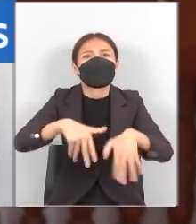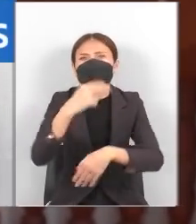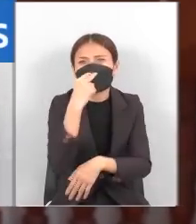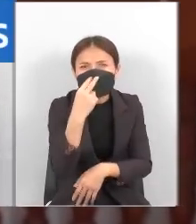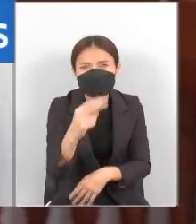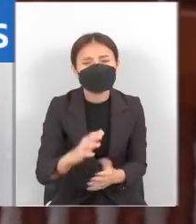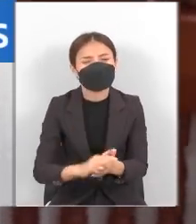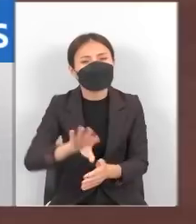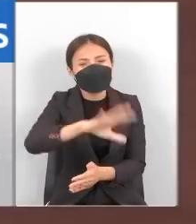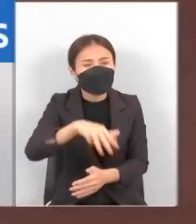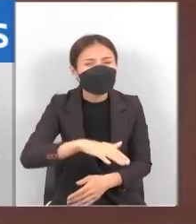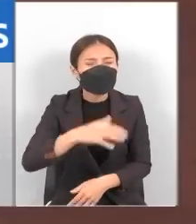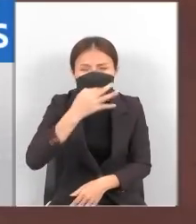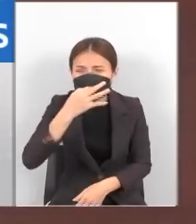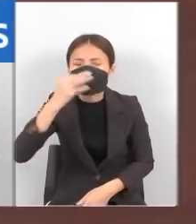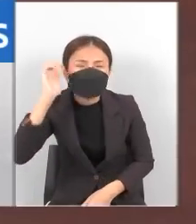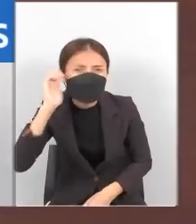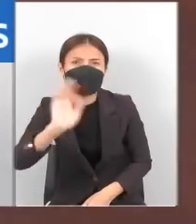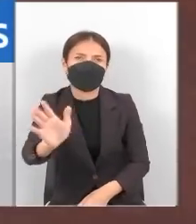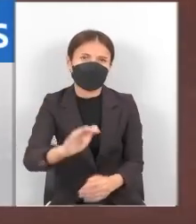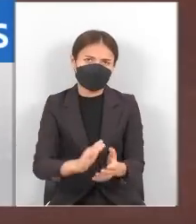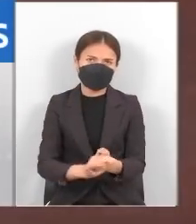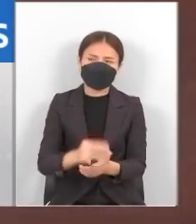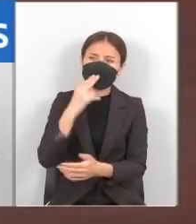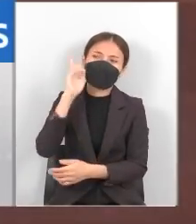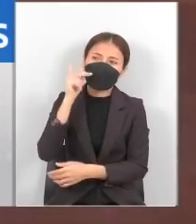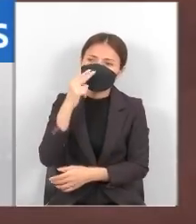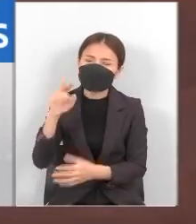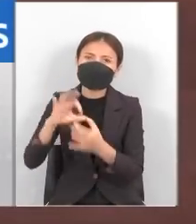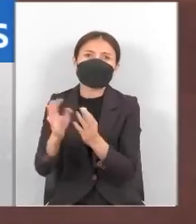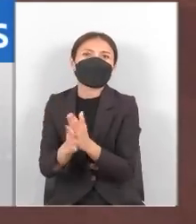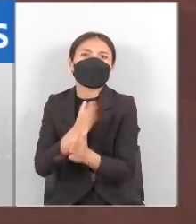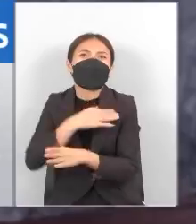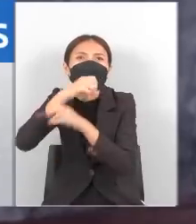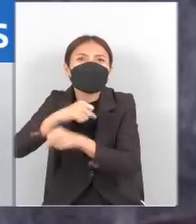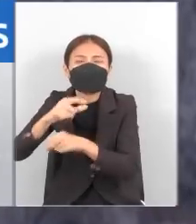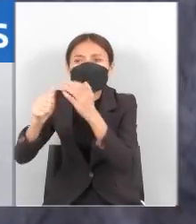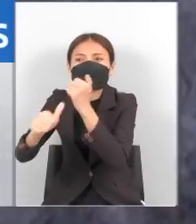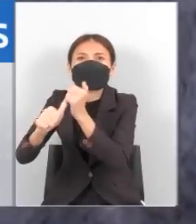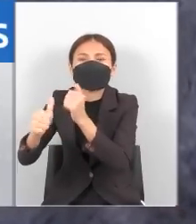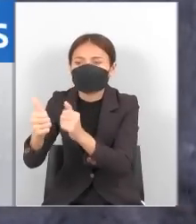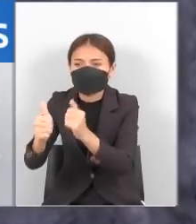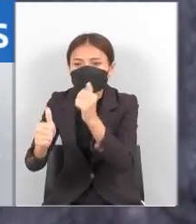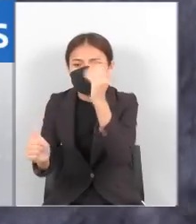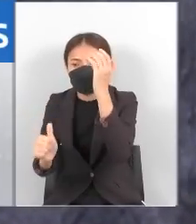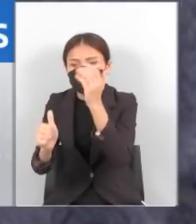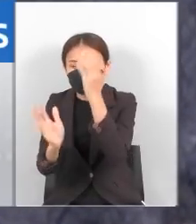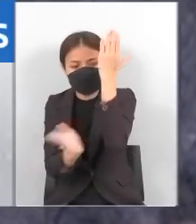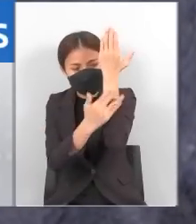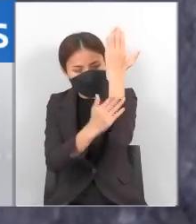งแล้วที่เขาบอกว่าเอาขี้มาทำเป็นพระธาตุอะค่ะก็เลยอยากจะสาธิตว่าทำพระธาตุเป็นวัตถุมงคลตามวัดต่างๆเขาทำเป็นยังไงยกตัวอย่างเช่